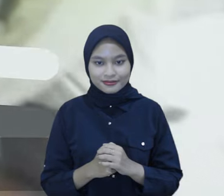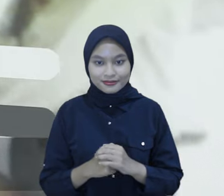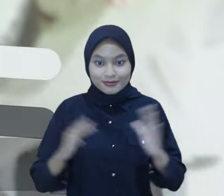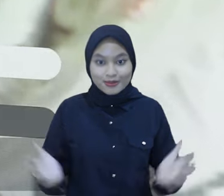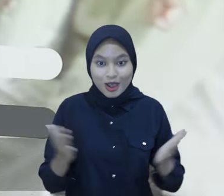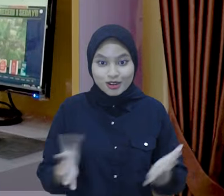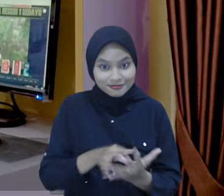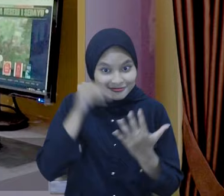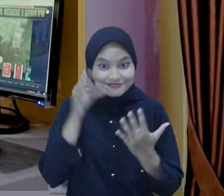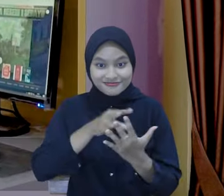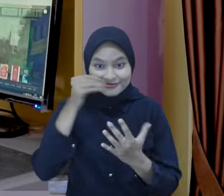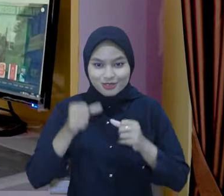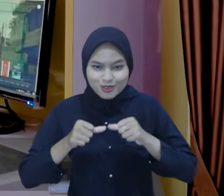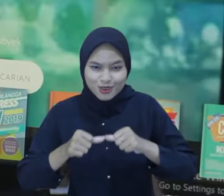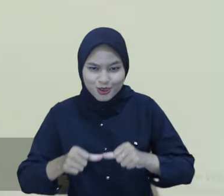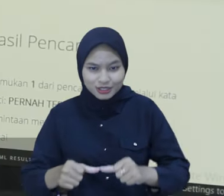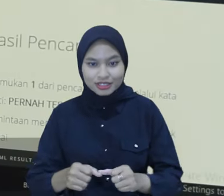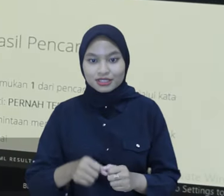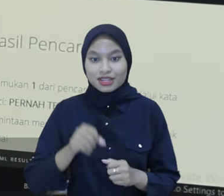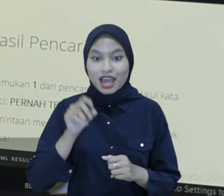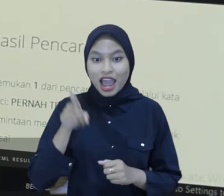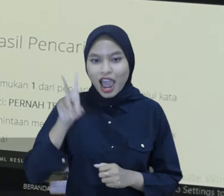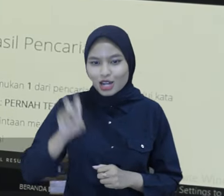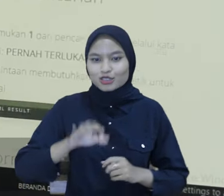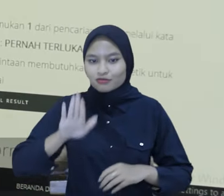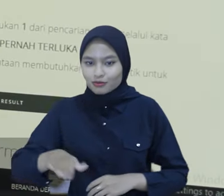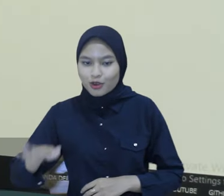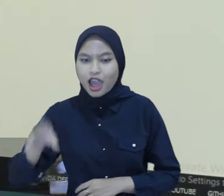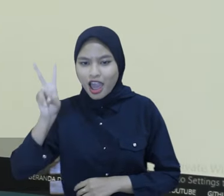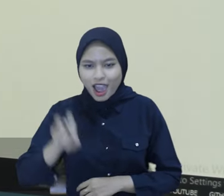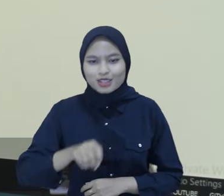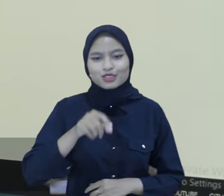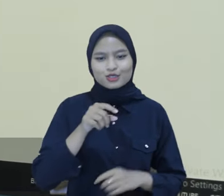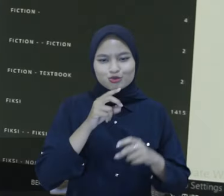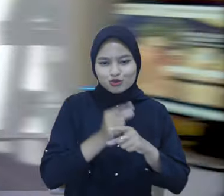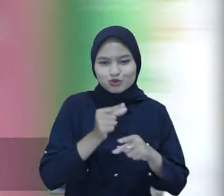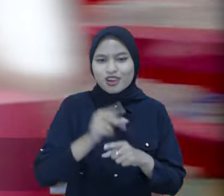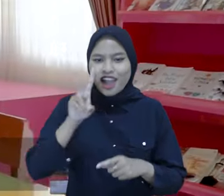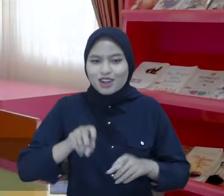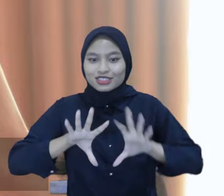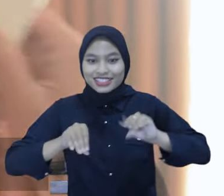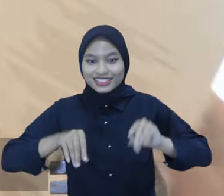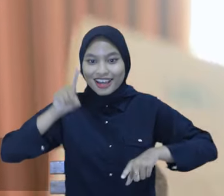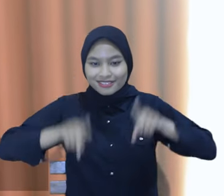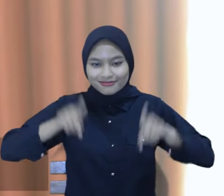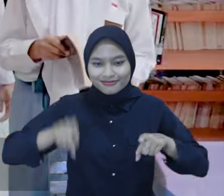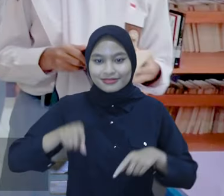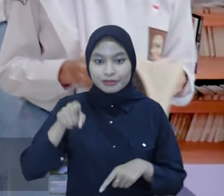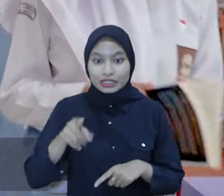Pemberdayaan pembelajaran sepanjang hayat yang mengharuskan siswa maupun guru bekerja secara